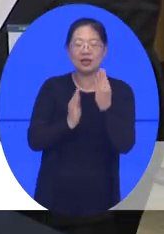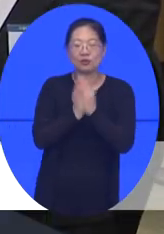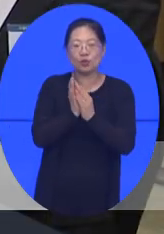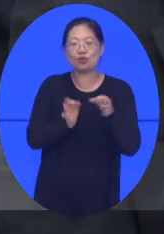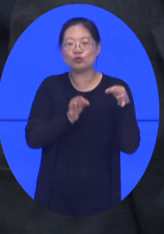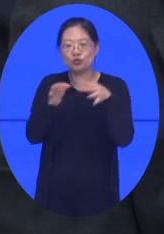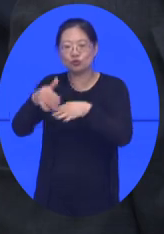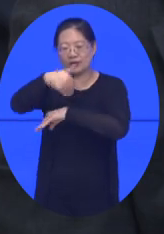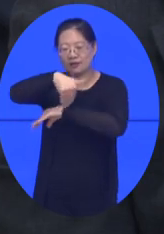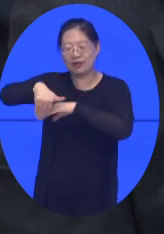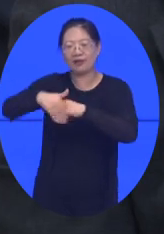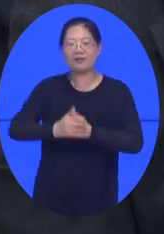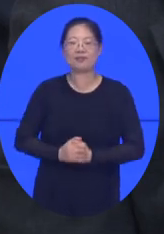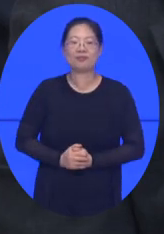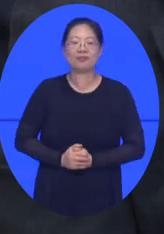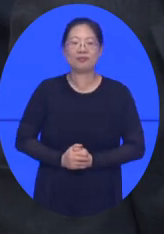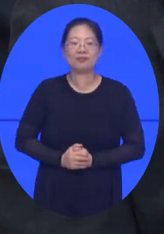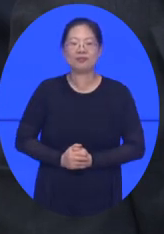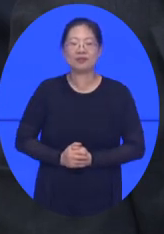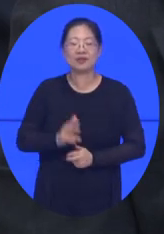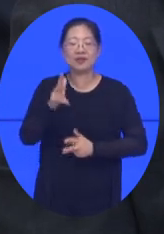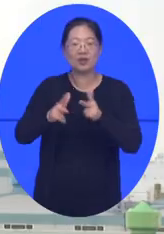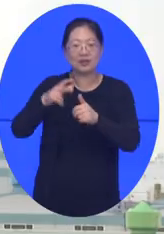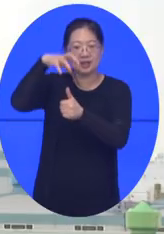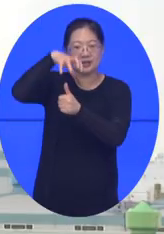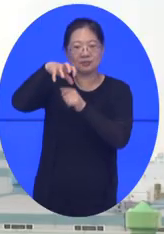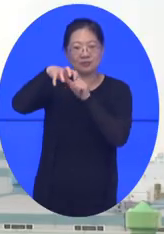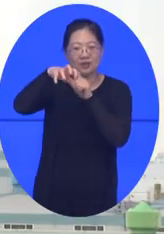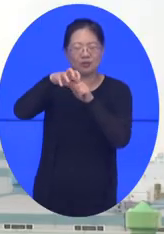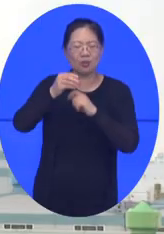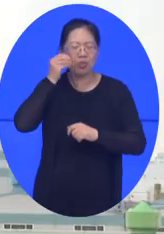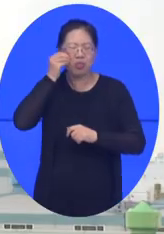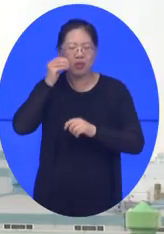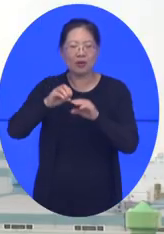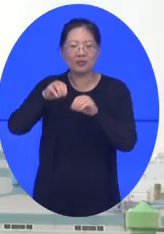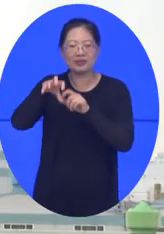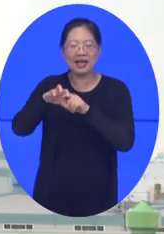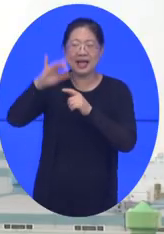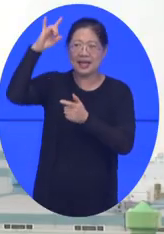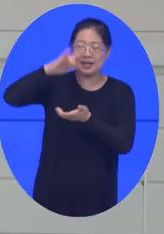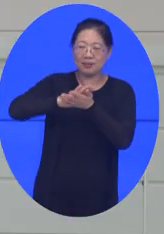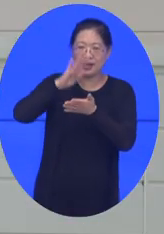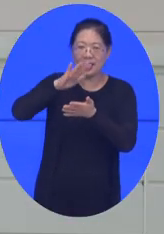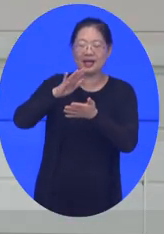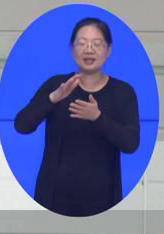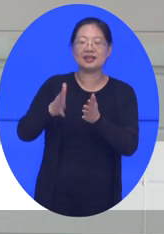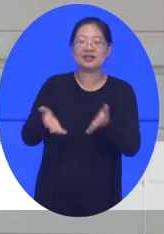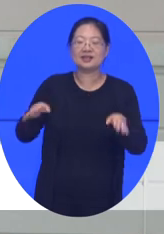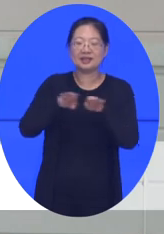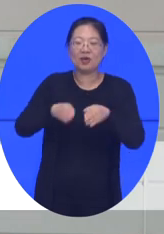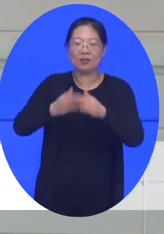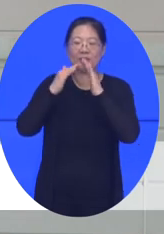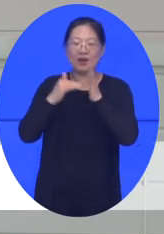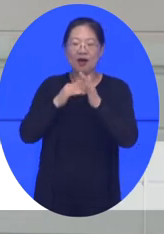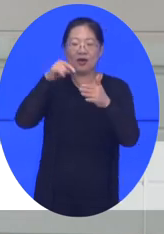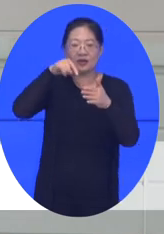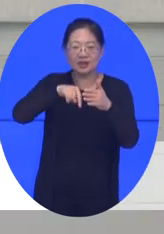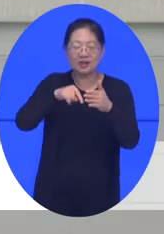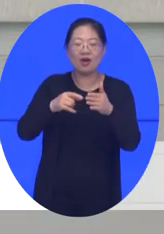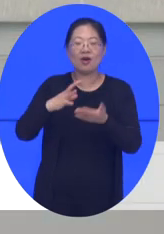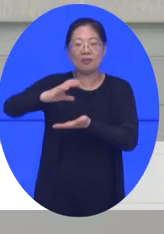투자가 이뤄질 전망입니다. 공장 지붕이나 유휴 부지에 태양광 발전 시설을 설치하고 거기서